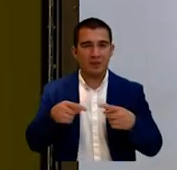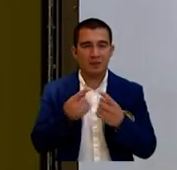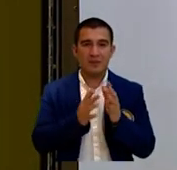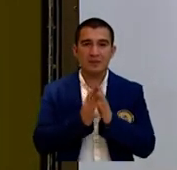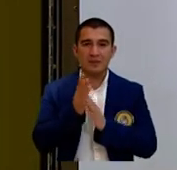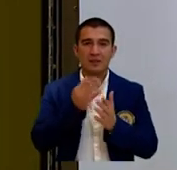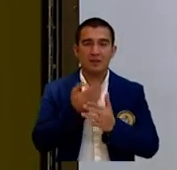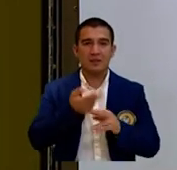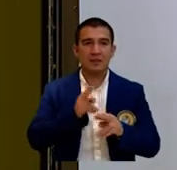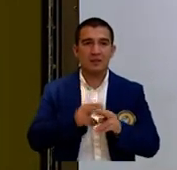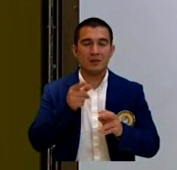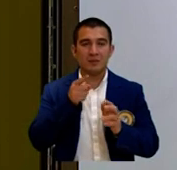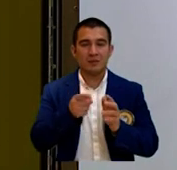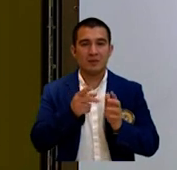Osiyoda